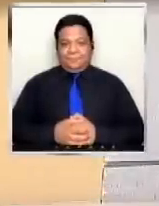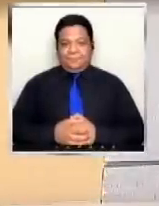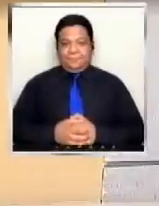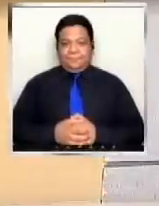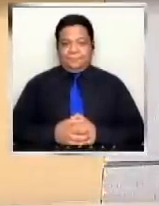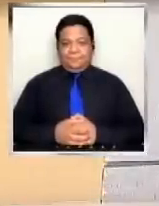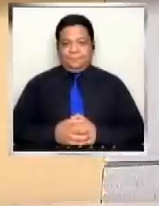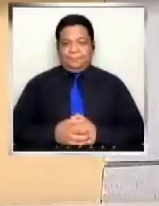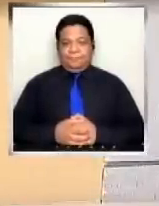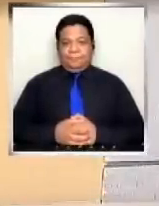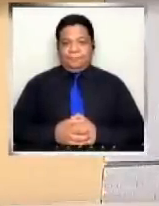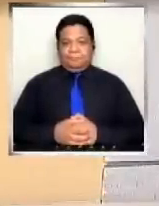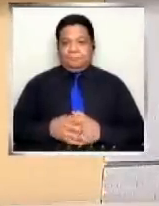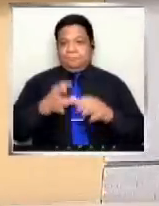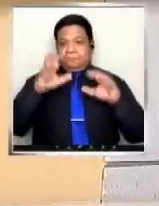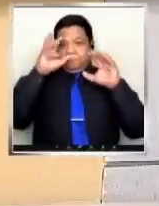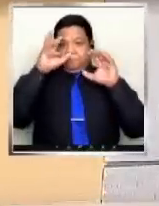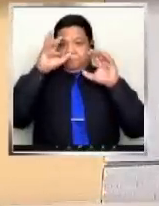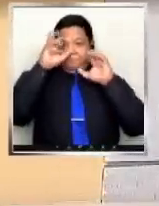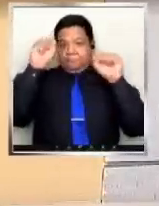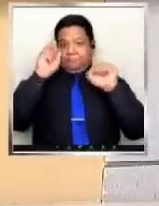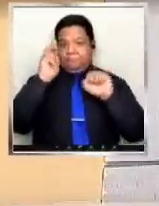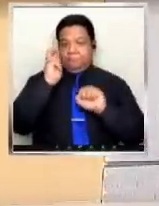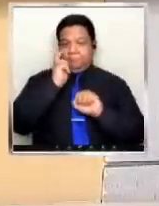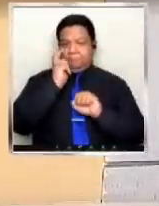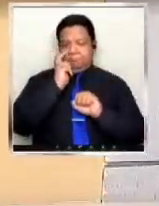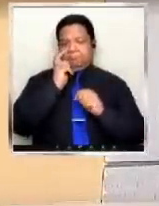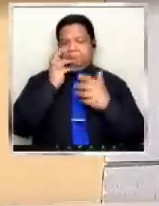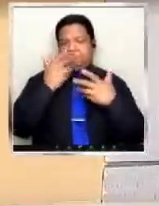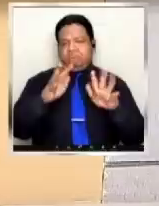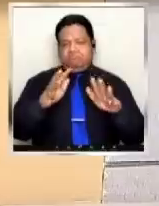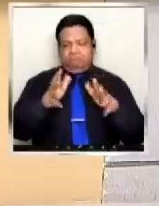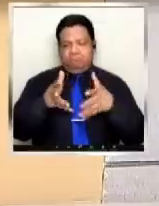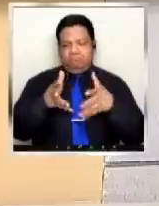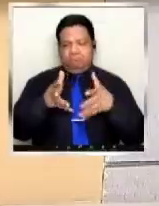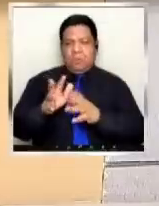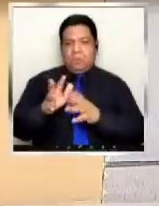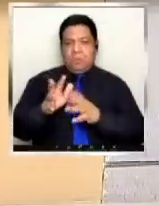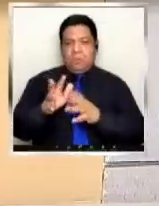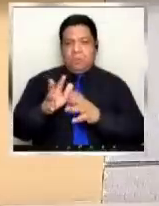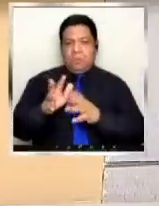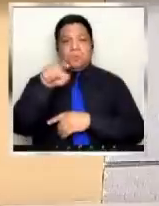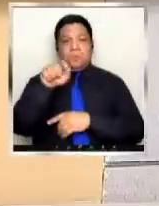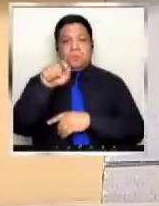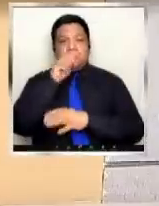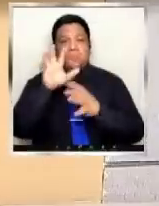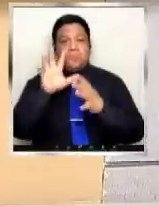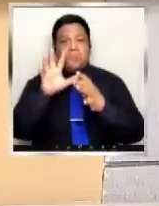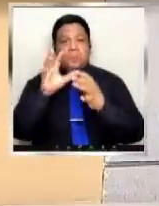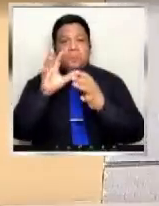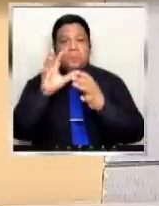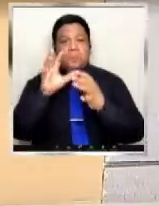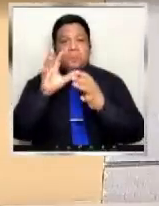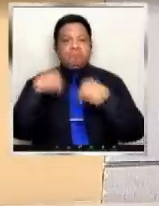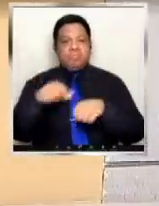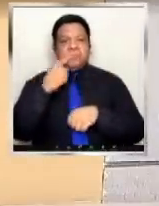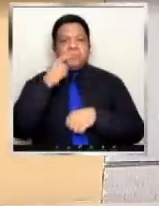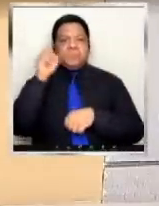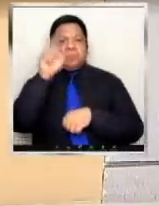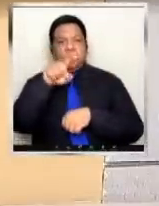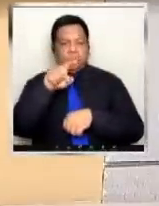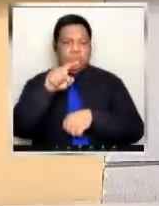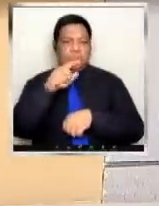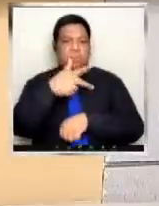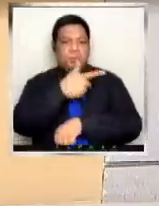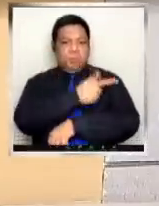Pinayagan na ni Pangulong Duterte ang mga pribadong kumpanya na bumili ng bakuna. Pero sabi ni Vaccine Czar Carlito Galvez Jr., kailangan